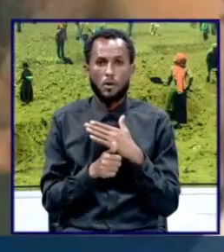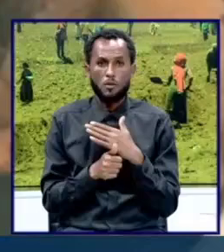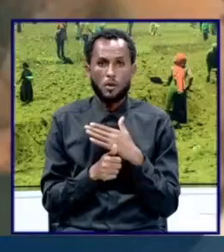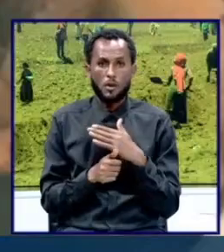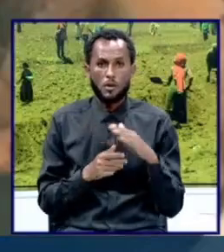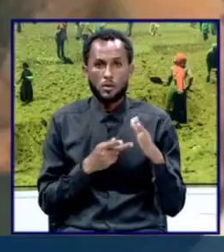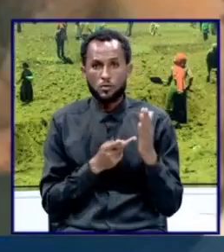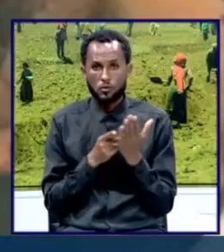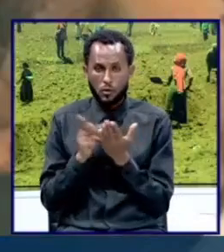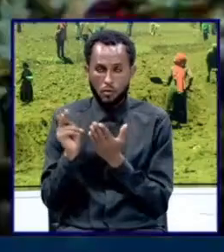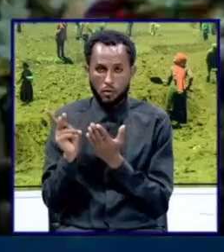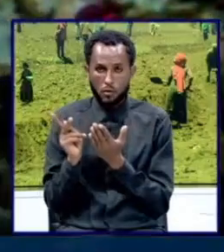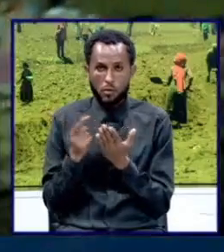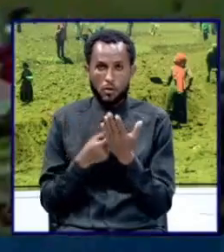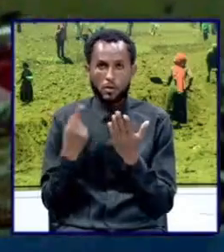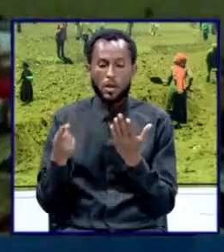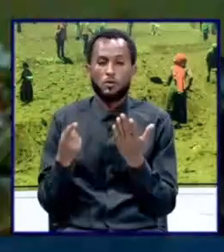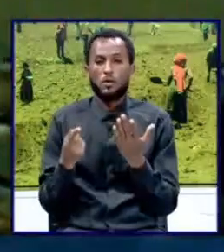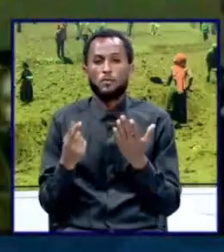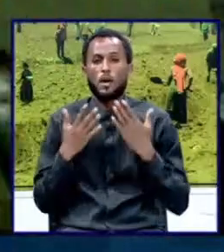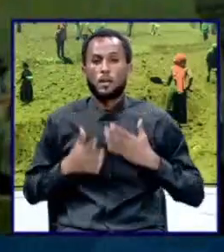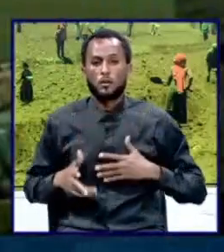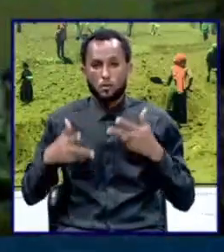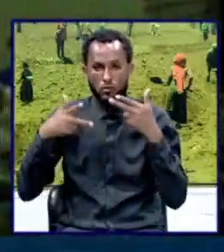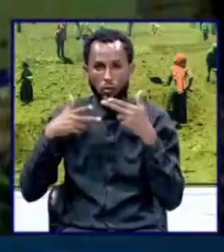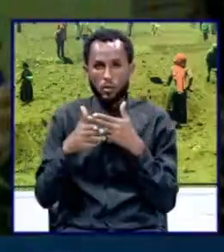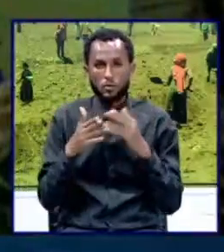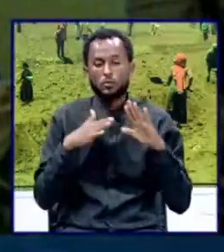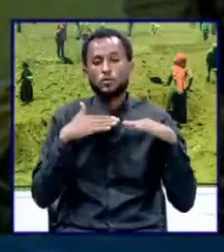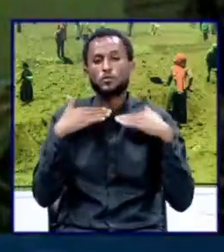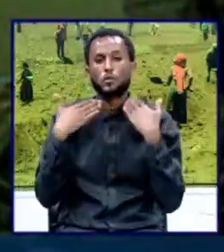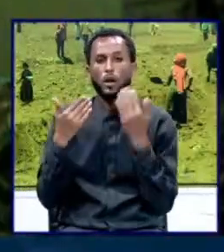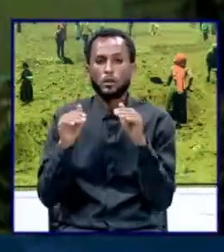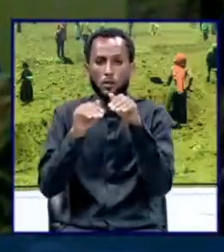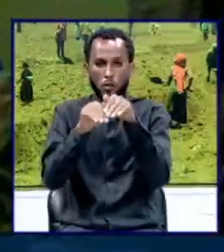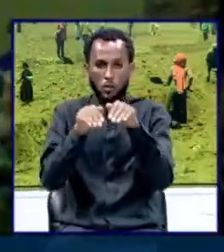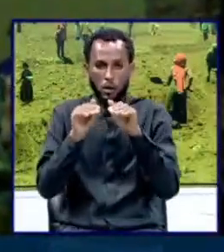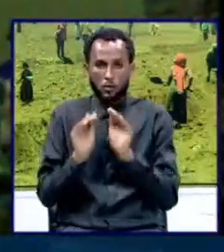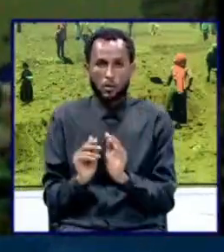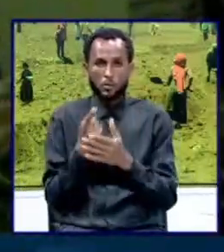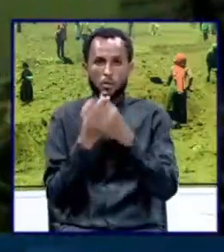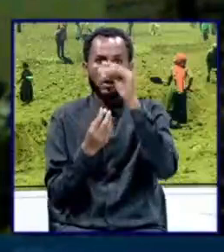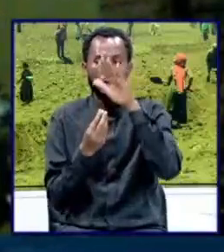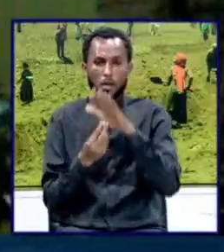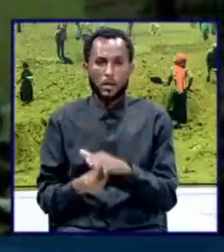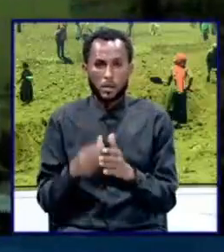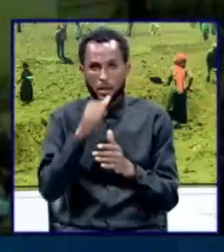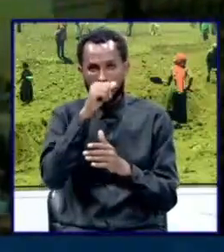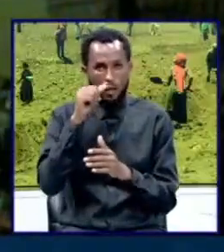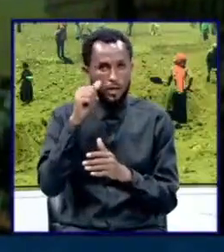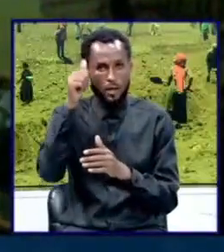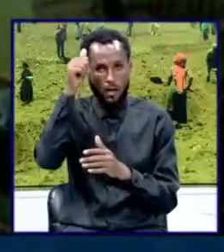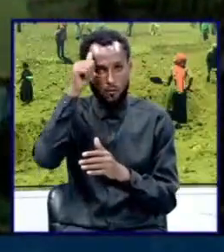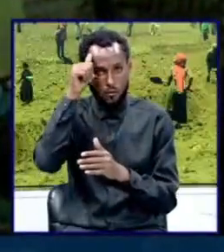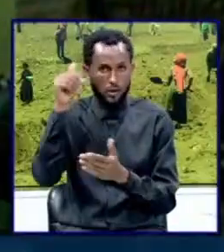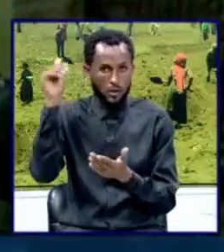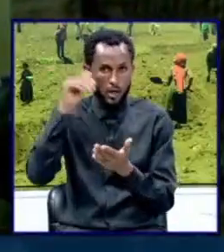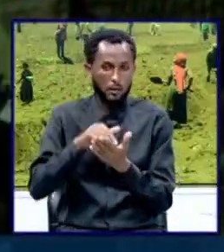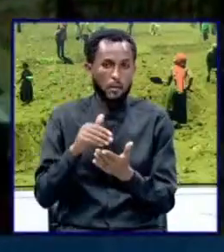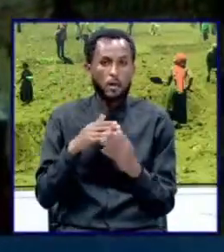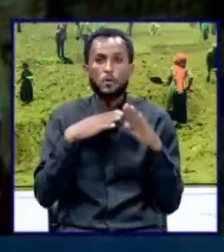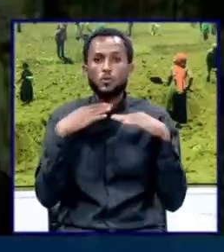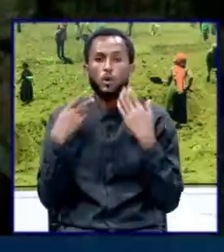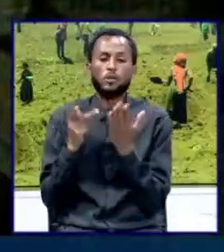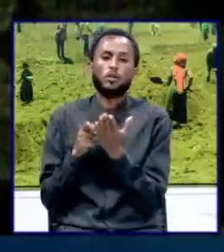ኣካላዊ መጉዳእቲ በፂሕዎም ዝተቆረፀ ኣካላቶም ምስዋኣት ቀቢሮም ዝኣተዉ ብውልቀ መላኺ እስያስ ኣፈወርቂ ንፍትሒ ዳግማይ መስዋእቲ